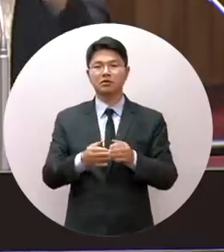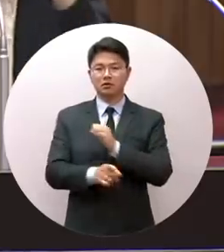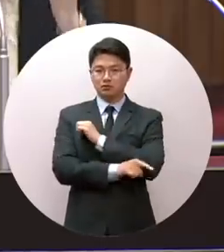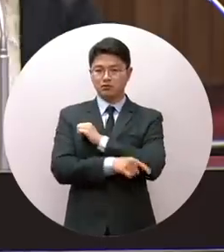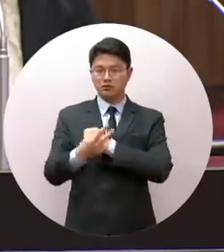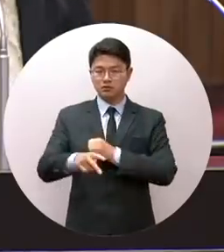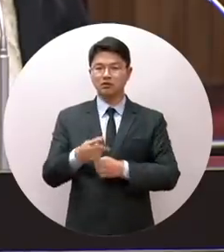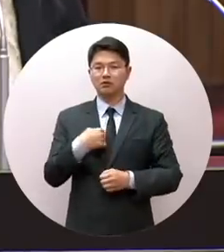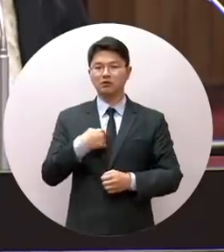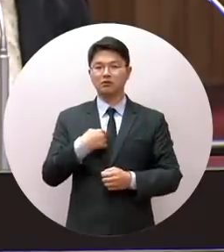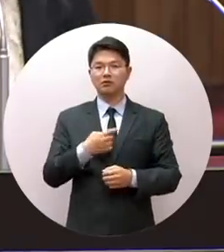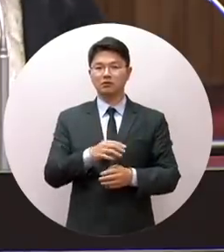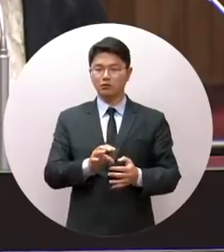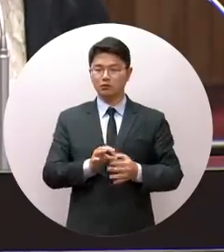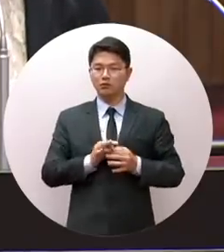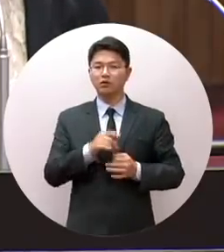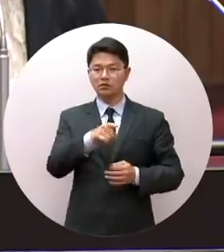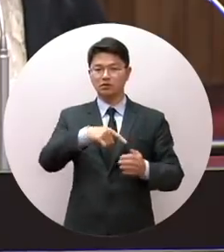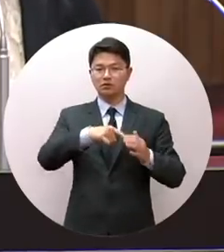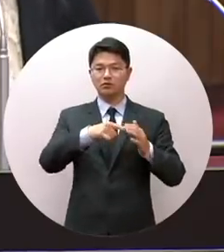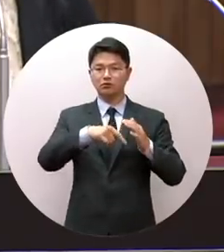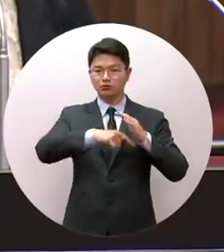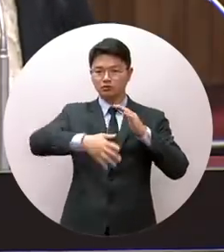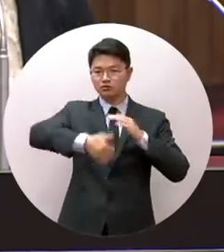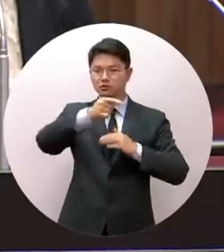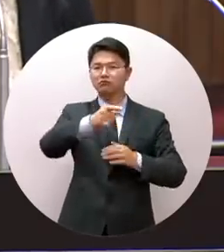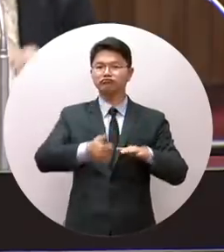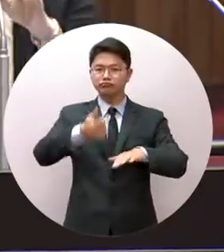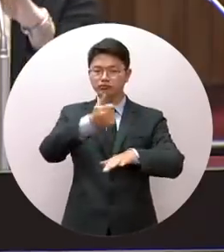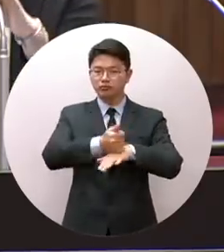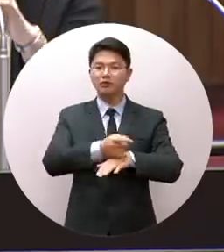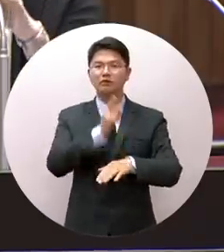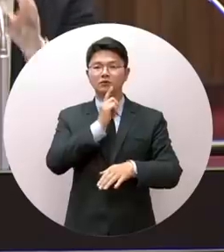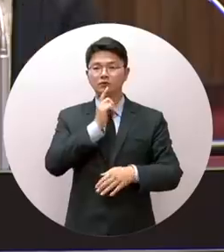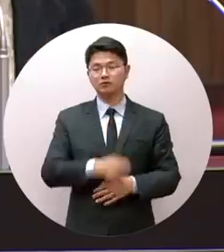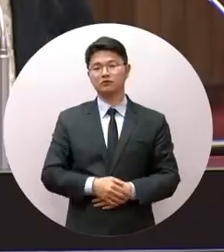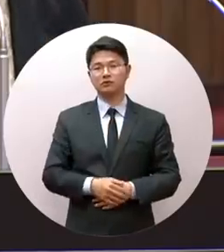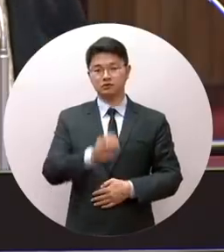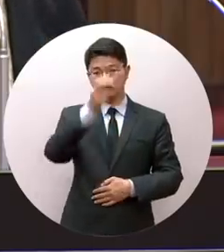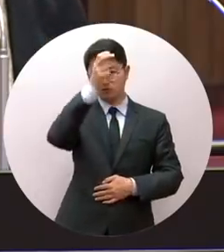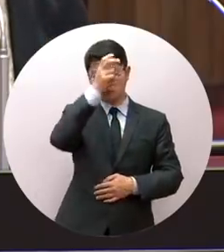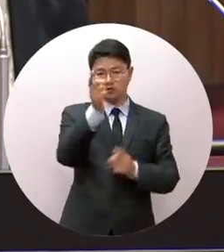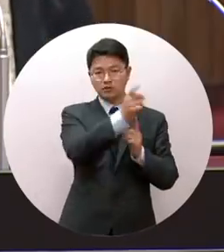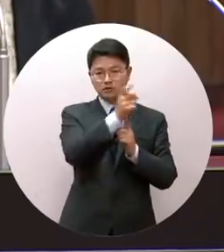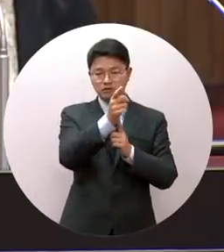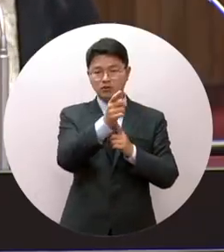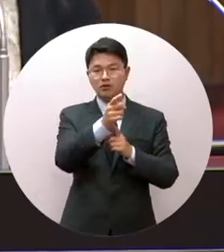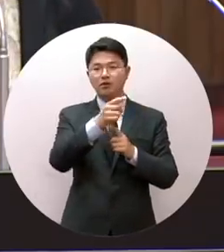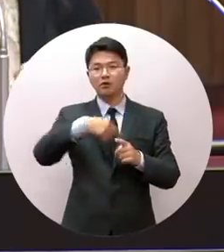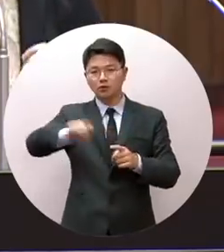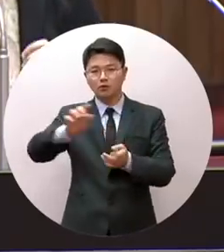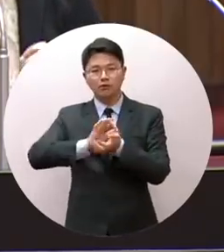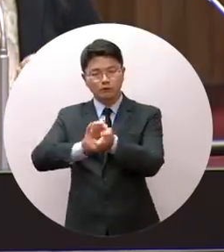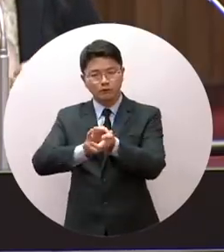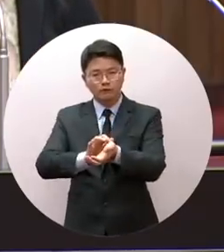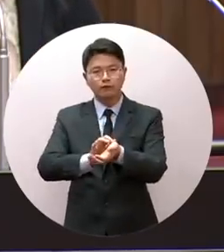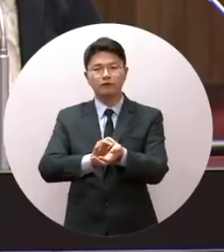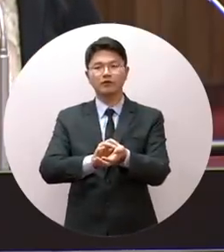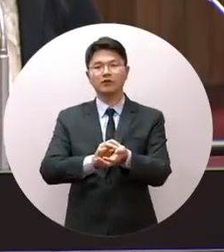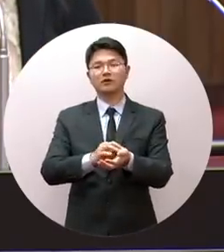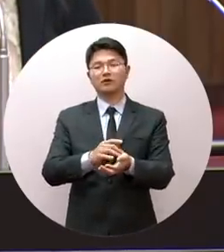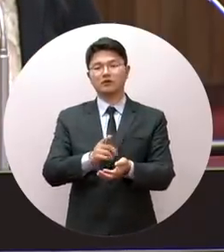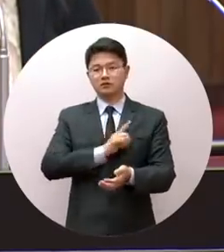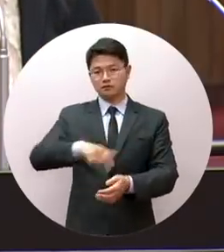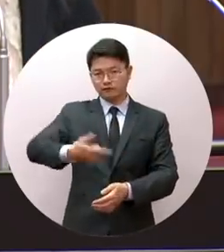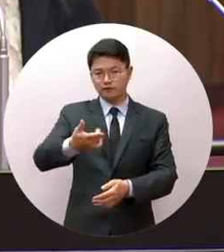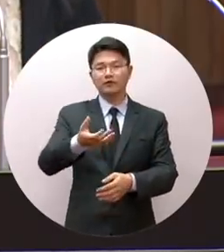关注到苏院长，你上任之后你也提到说要警消就医部分的免负担的部分，你有提到哦，我觉得这是一个